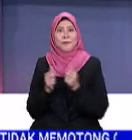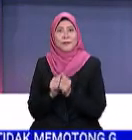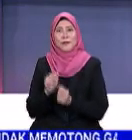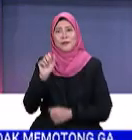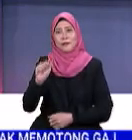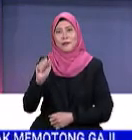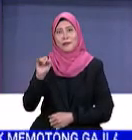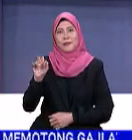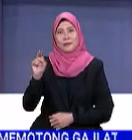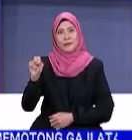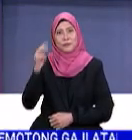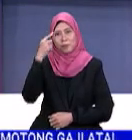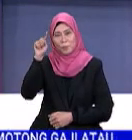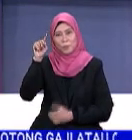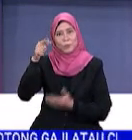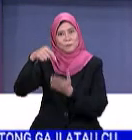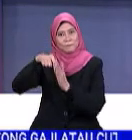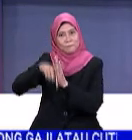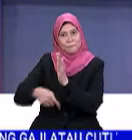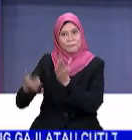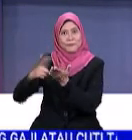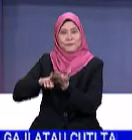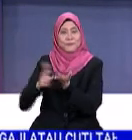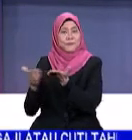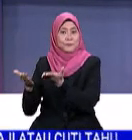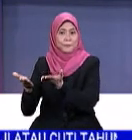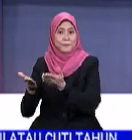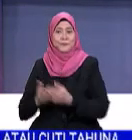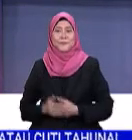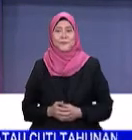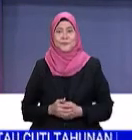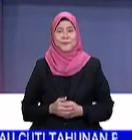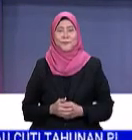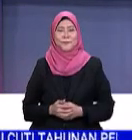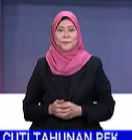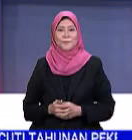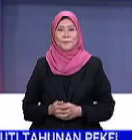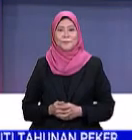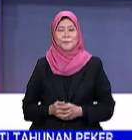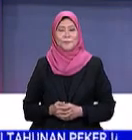Nur Ain Abu Bakar untuk perinciannya. Silakan.